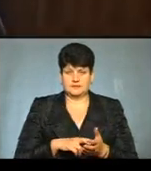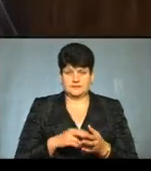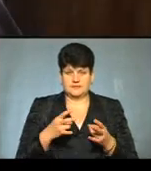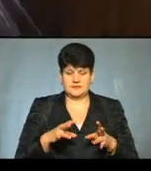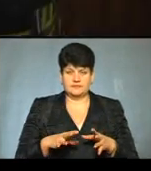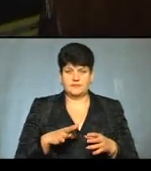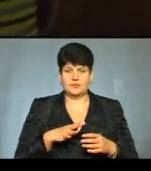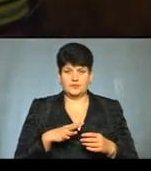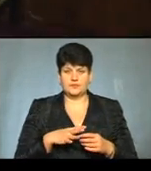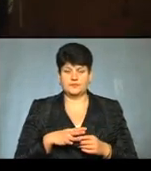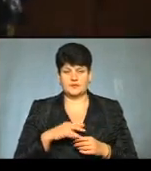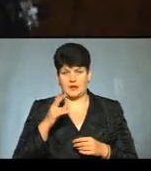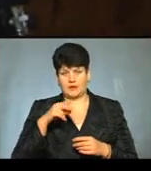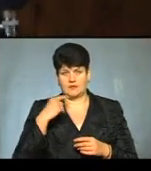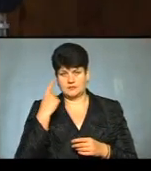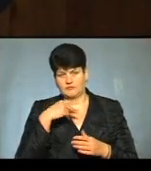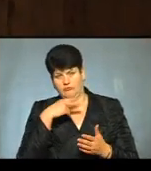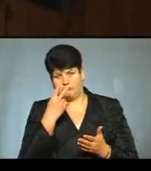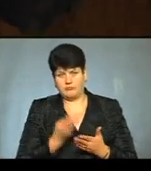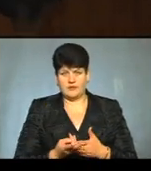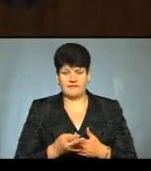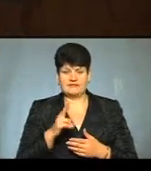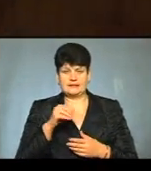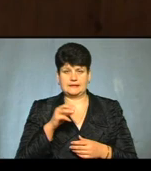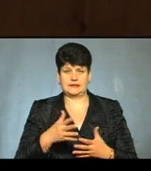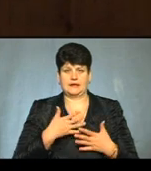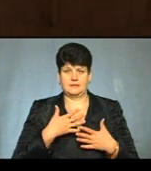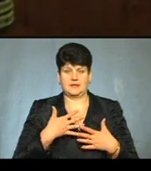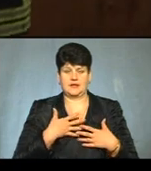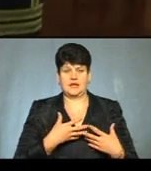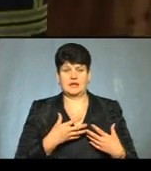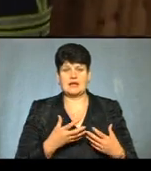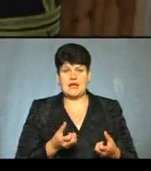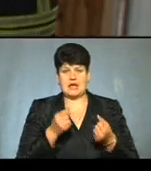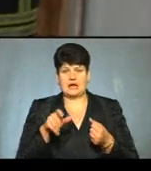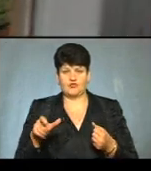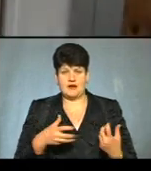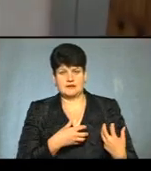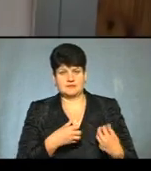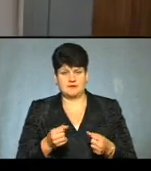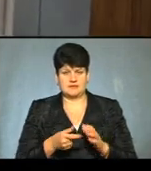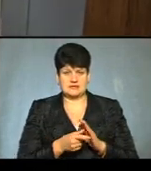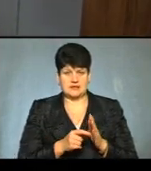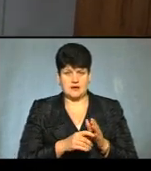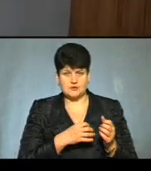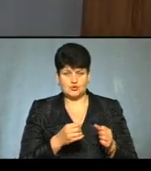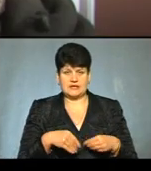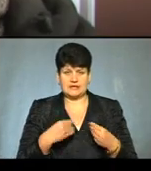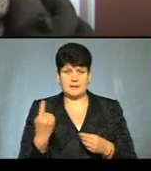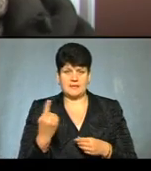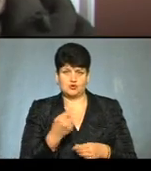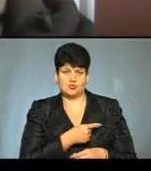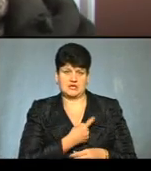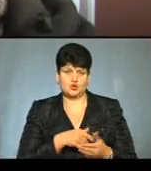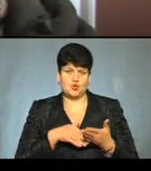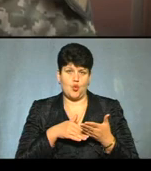роль потерпілого, знепритомнів від диму. Рятувальники винесли мене з класу і надали